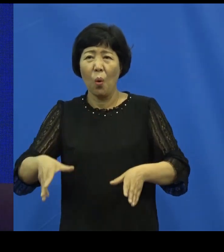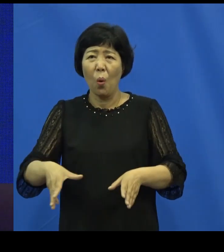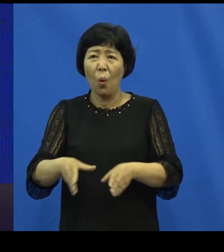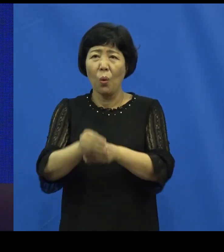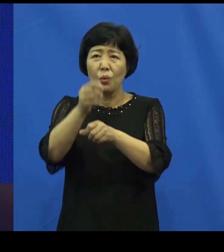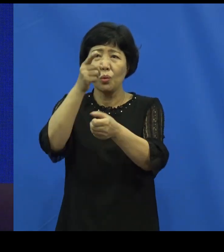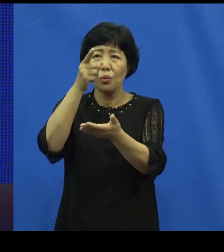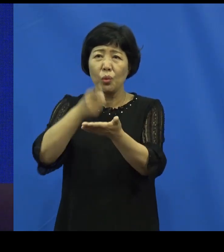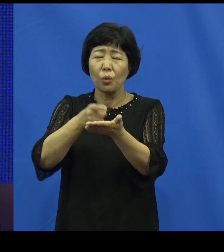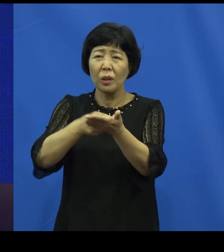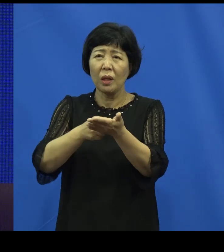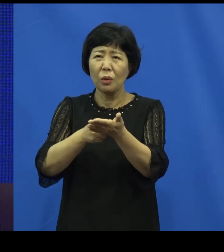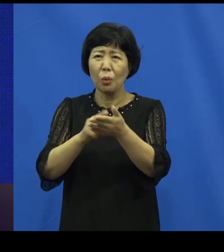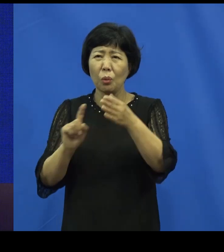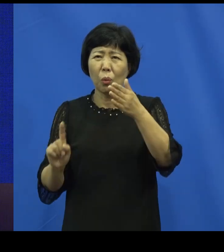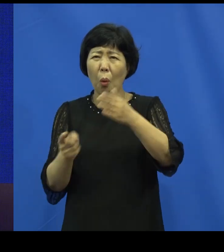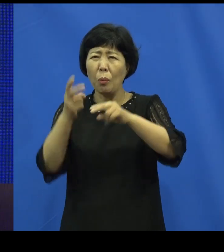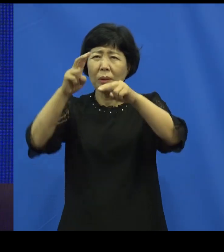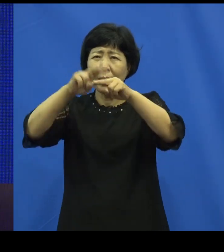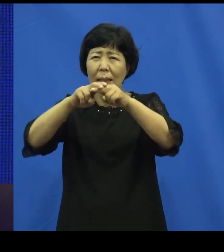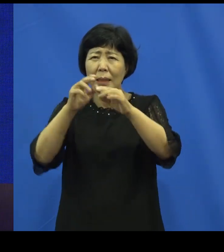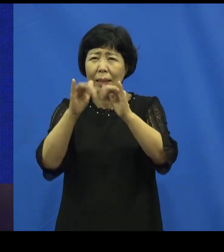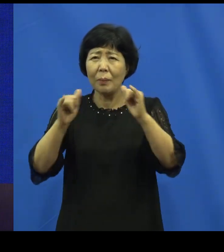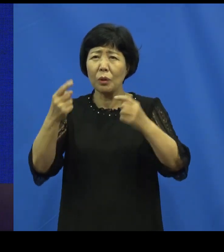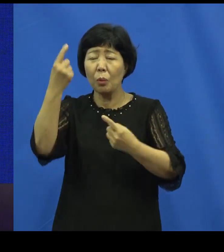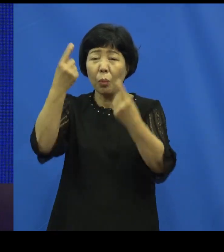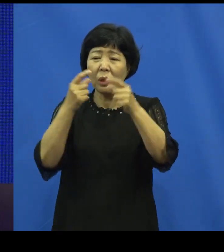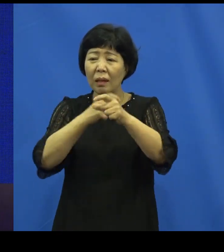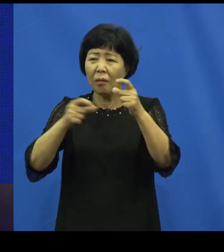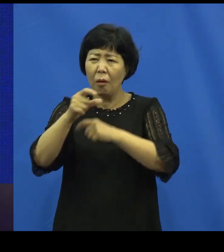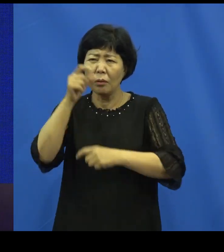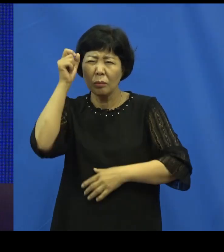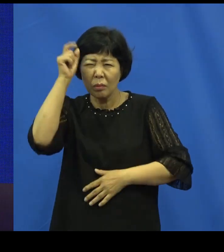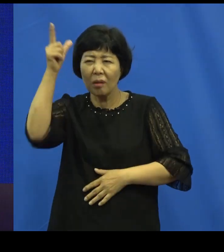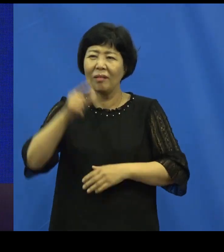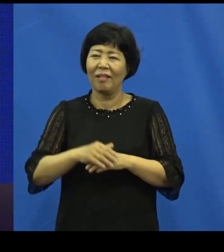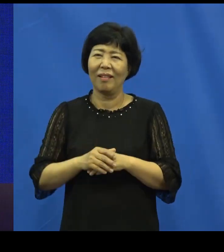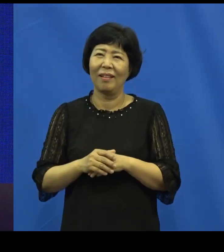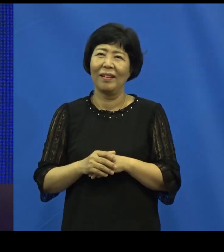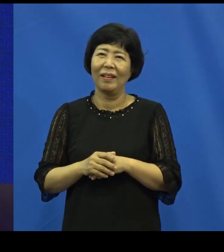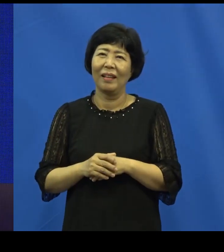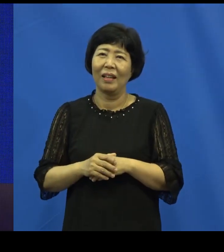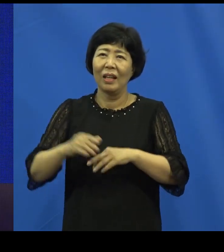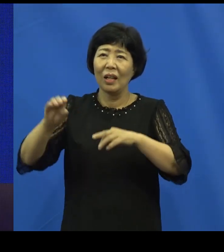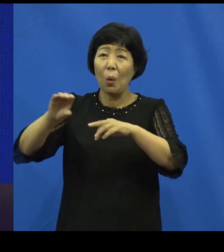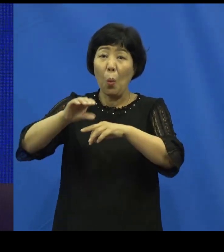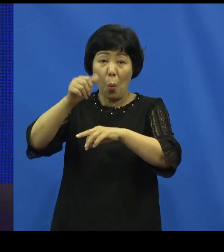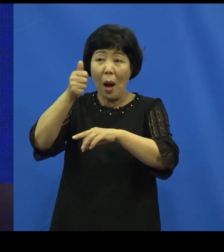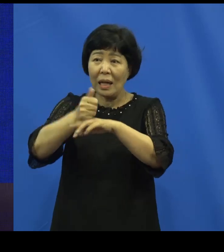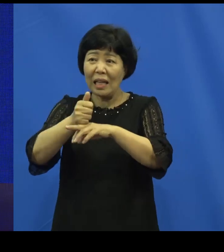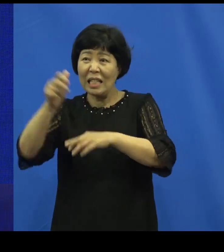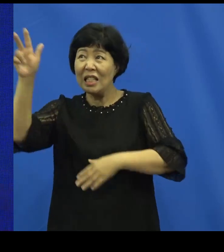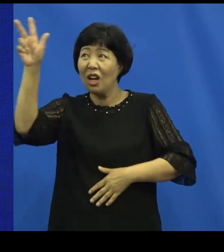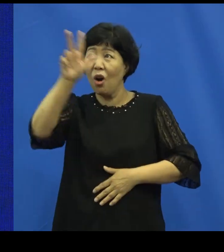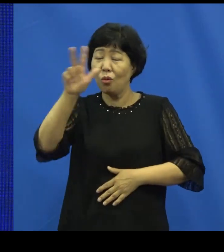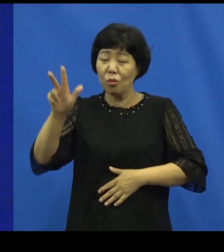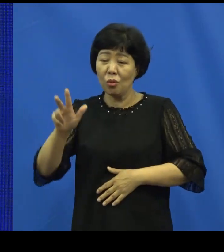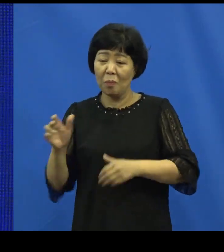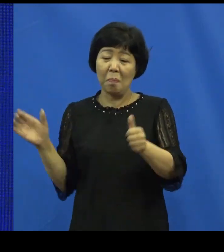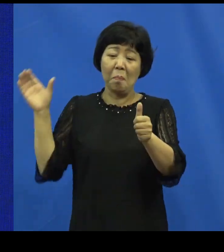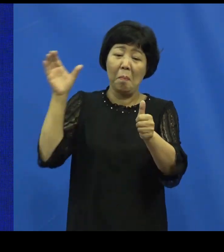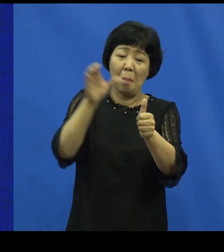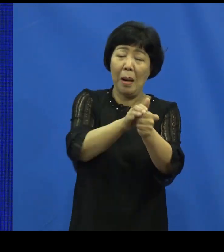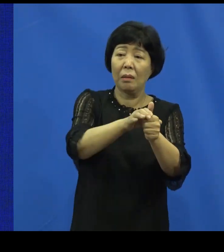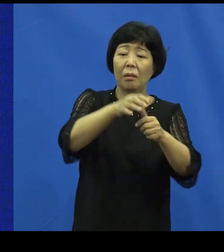뛰어남으로 왕이 그를 세워 전국을 다스리게 하고자 한지라. 여러분, 뛰어나야 돼요.